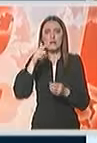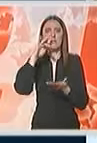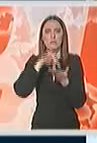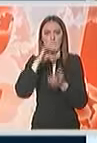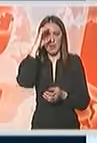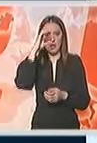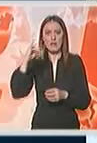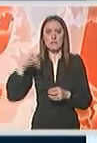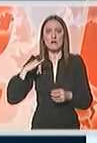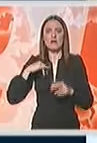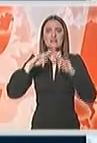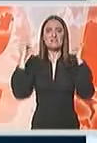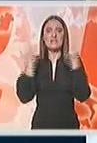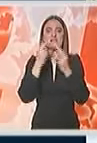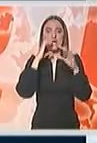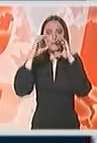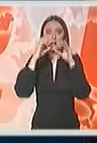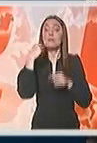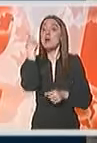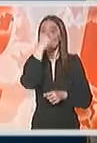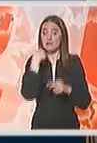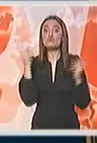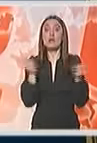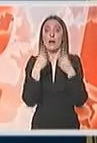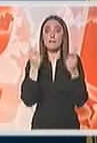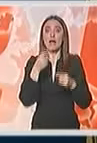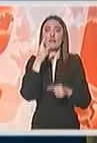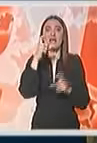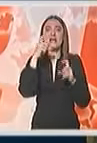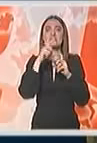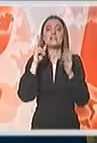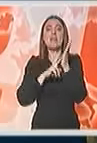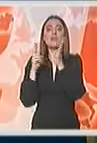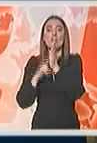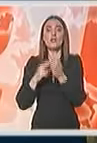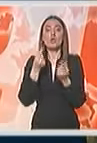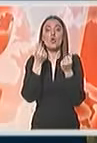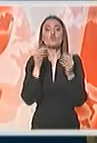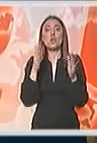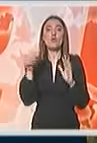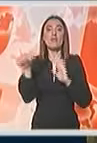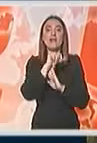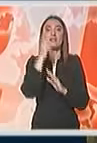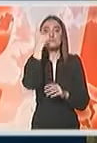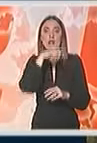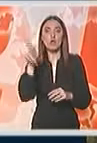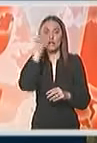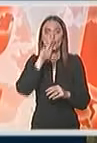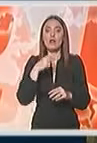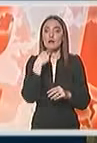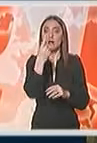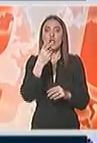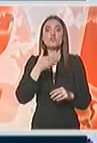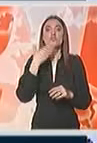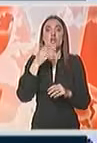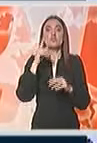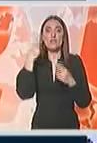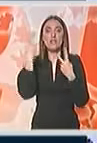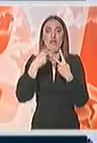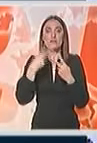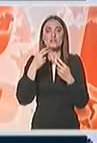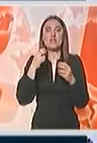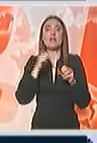središtu interesovanja svetskih medija. Slična kampanja na CNN-u koštala bi oko 11 miliona dolara, kazao je češkoj televiziji